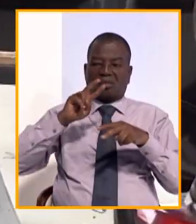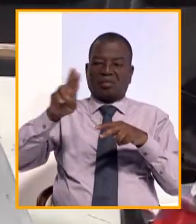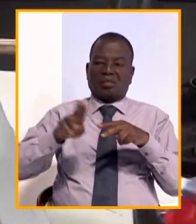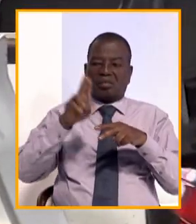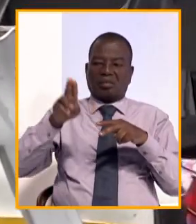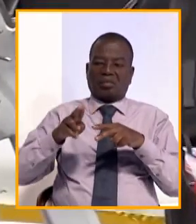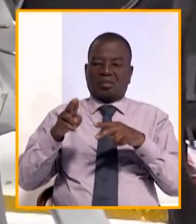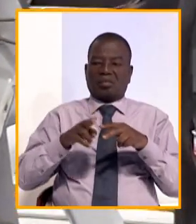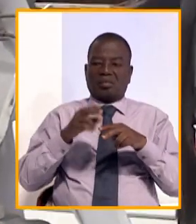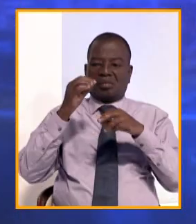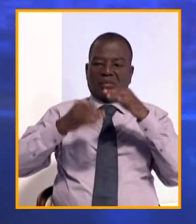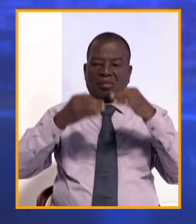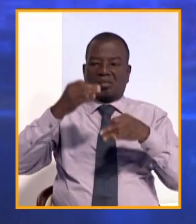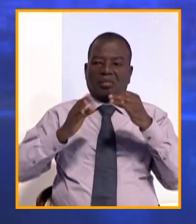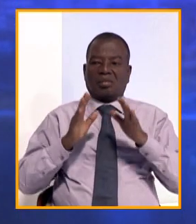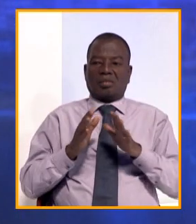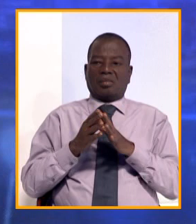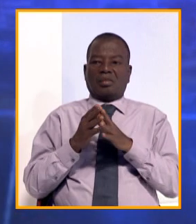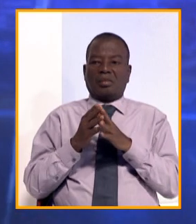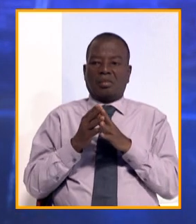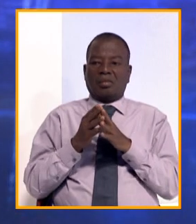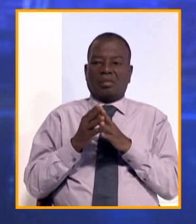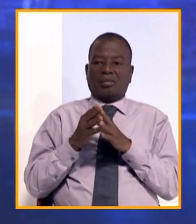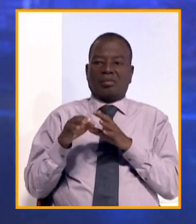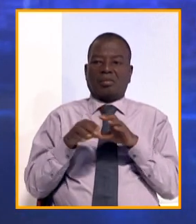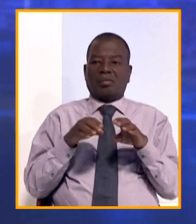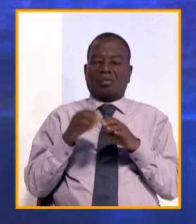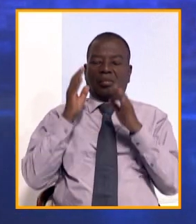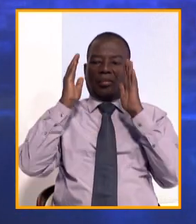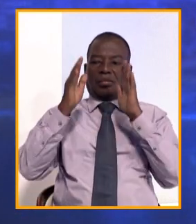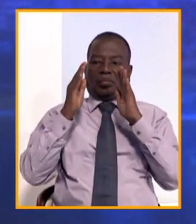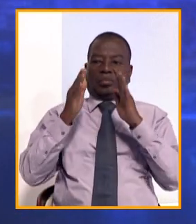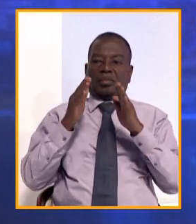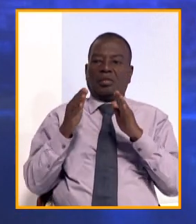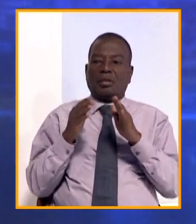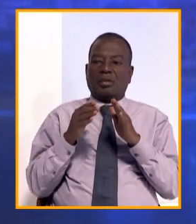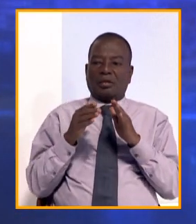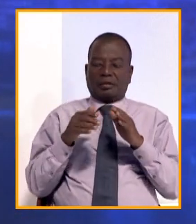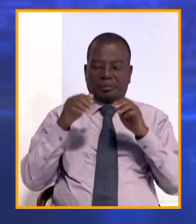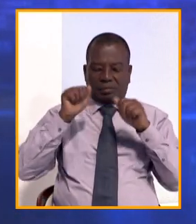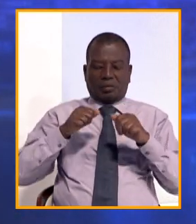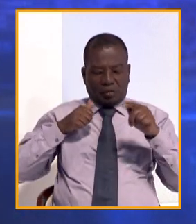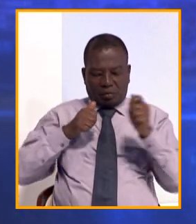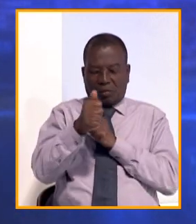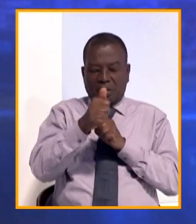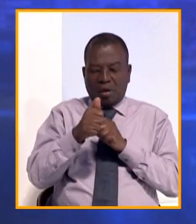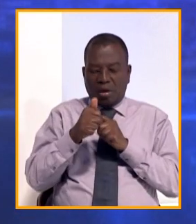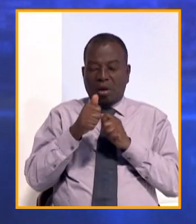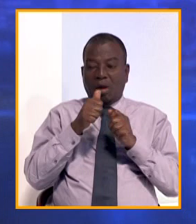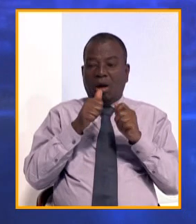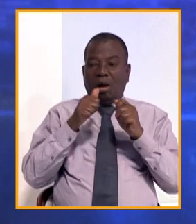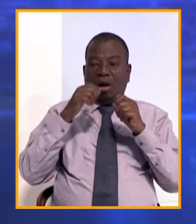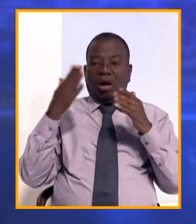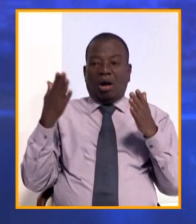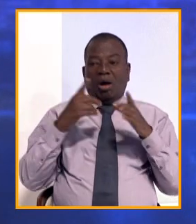utiles au volet judiciaire. Faisons donc attention, la route, ça peut tuer, mais on va sécher nos